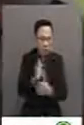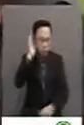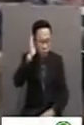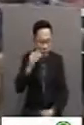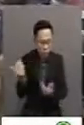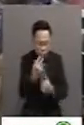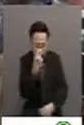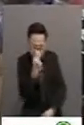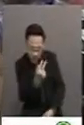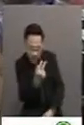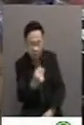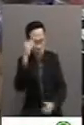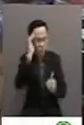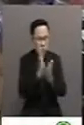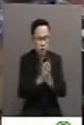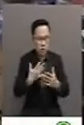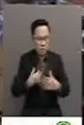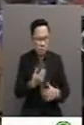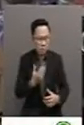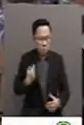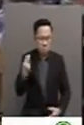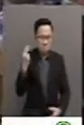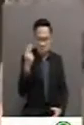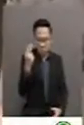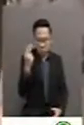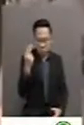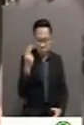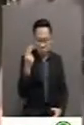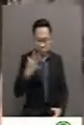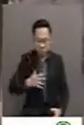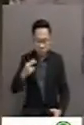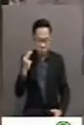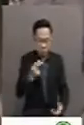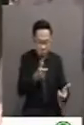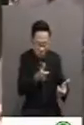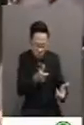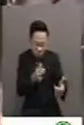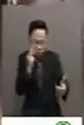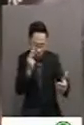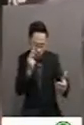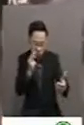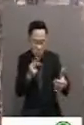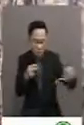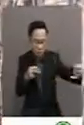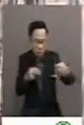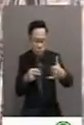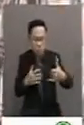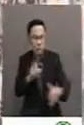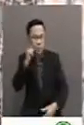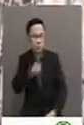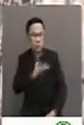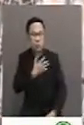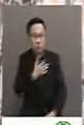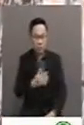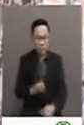การหวาดระแวงแล้วค่ะเดินออกมาจากบ้านพร้อมกับถืออาวุธปืนลูกซองลีแล้วก็ทำท่ายกขึ้นนะคะตัวเองนี่ตกใจค่ะ